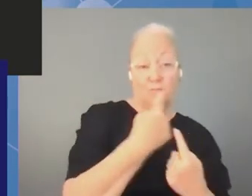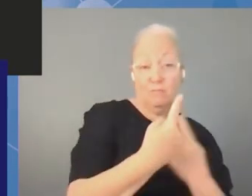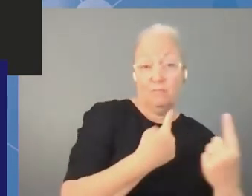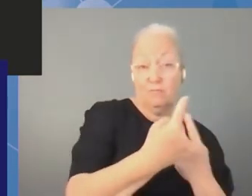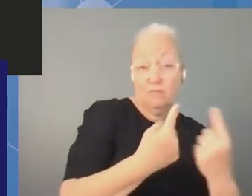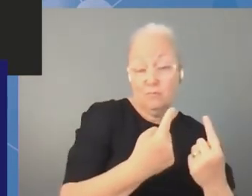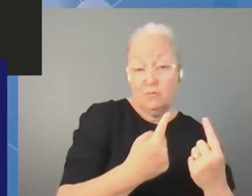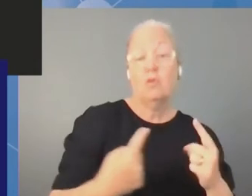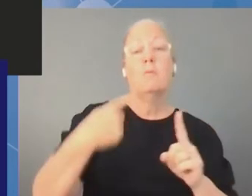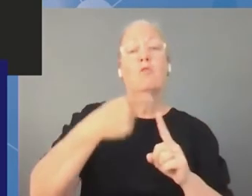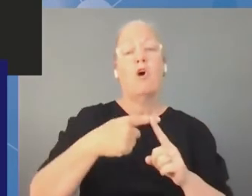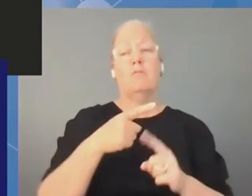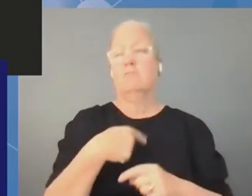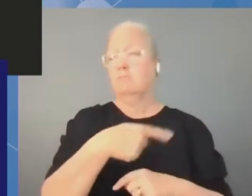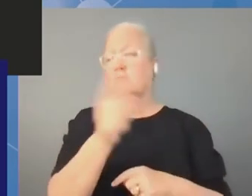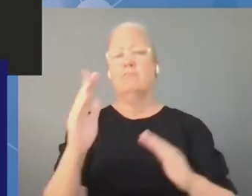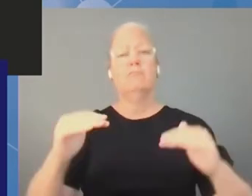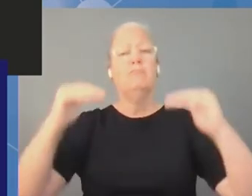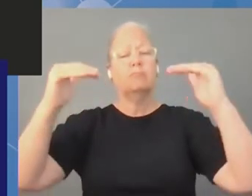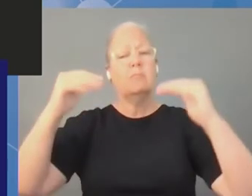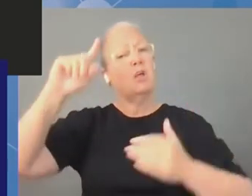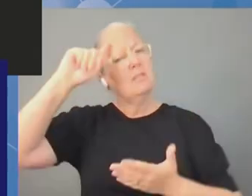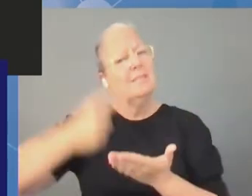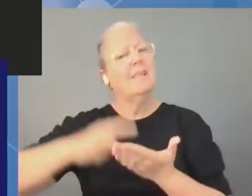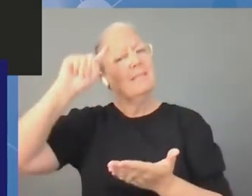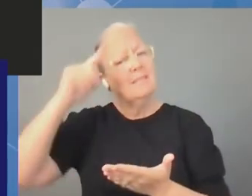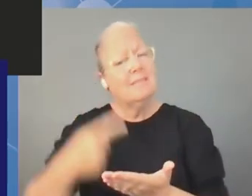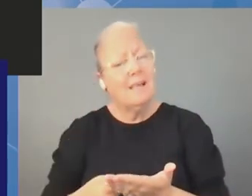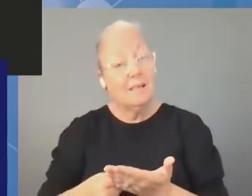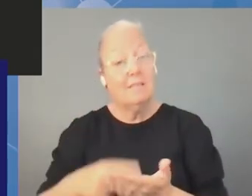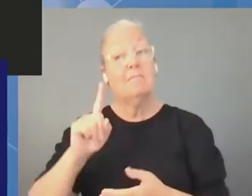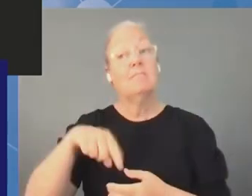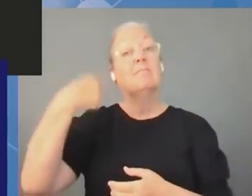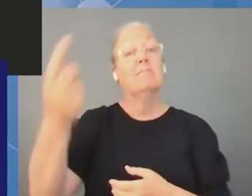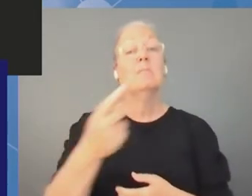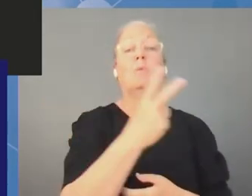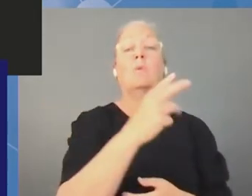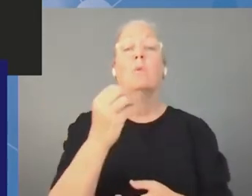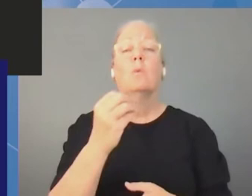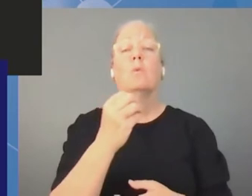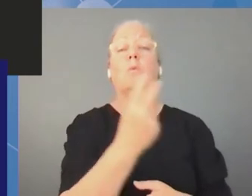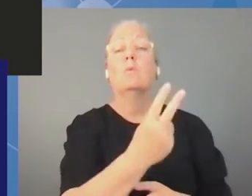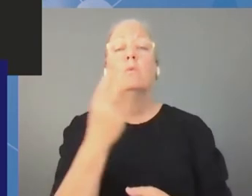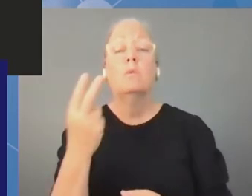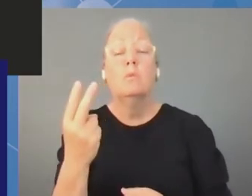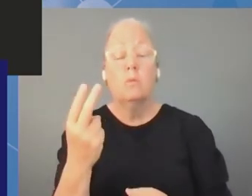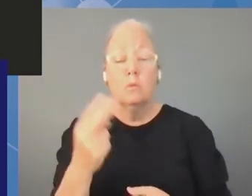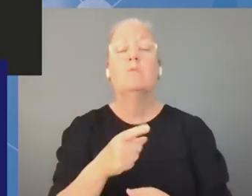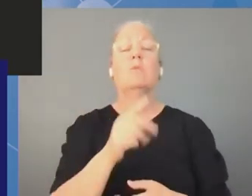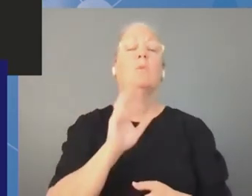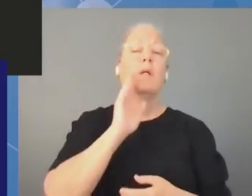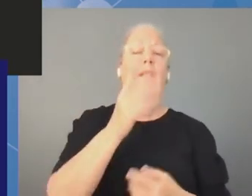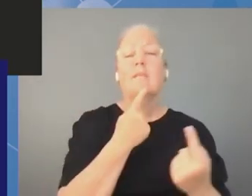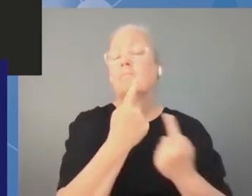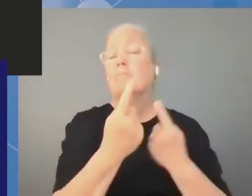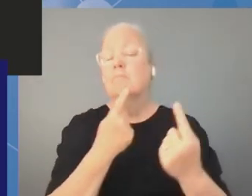现在的环境能够相匹配。我也想知道我们的一些决定以后将来怎么落实，和我们的一些政策制定